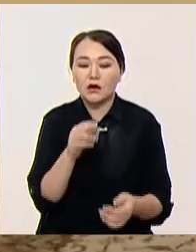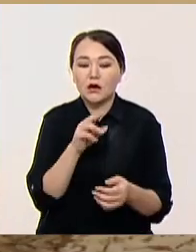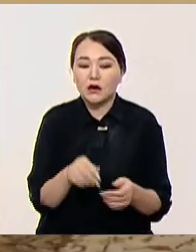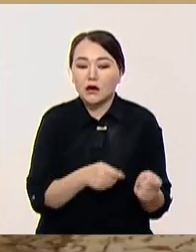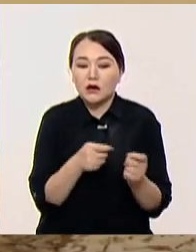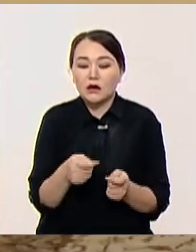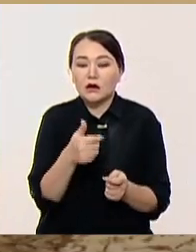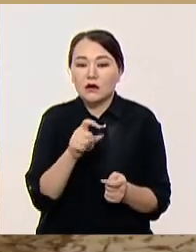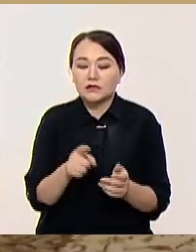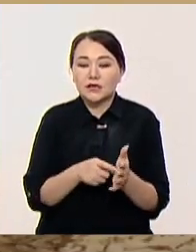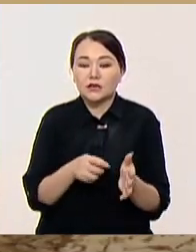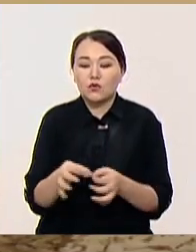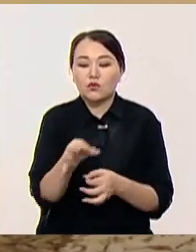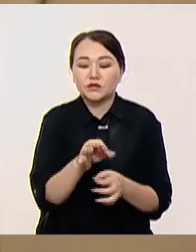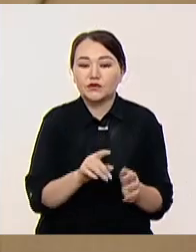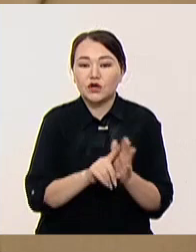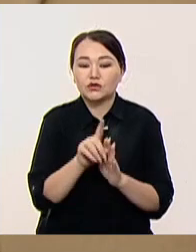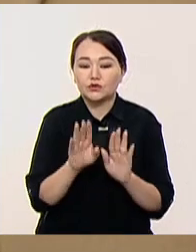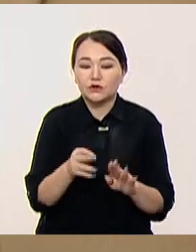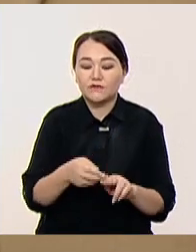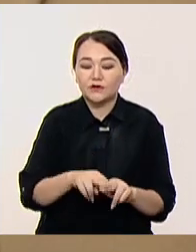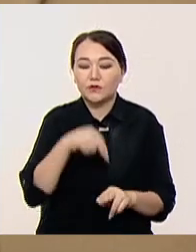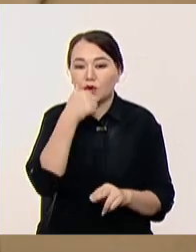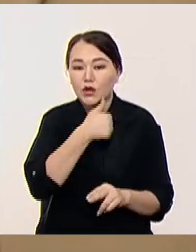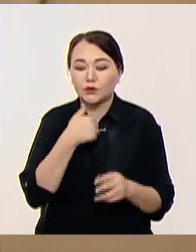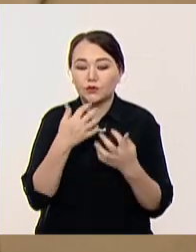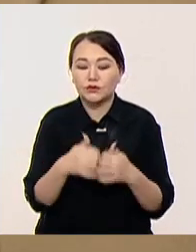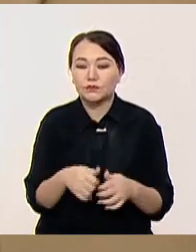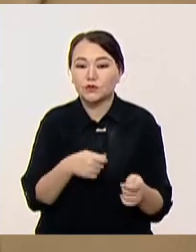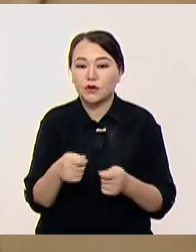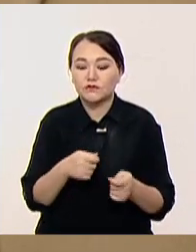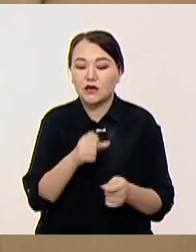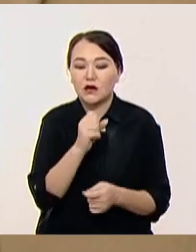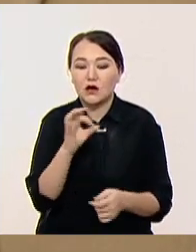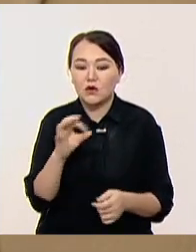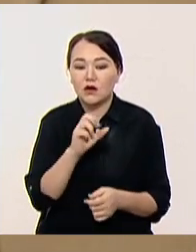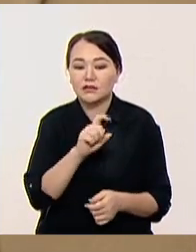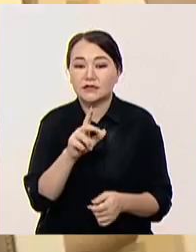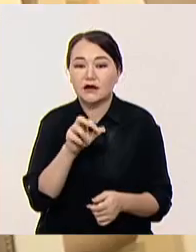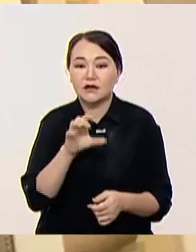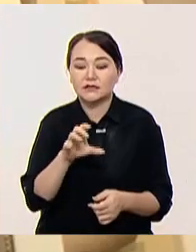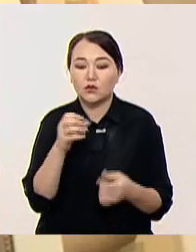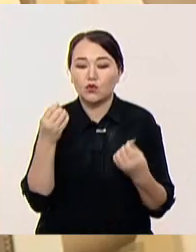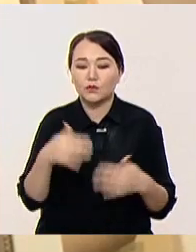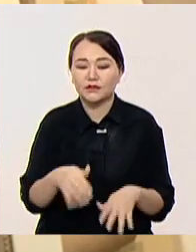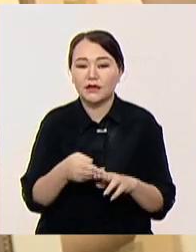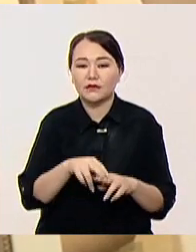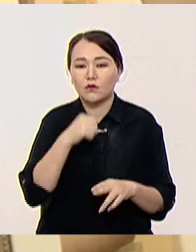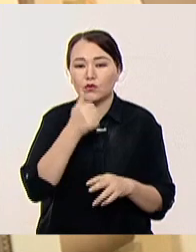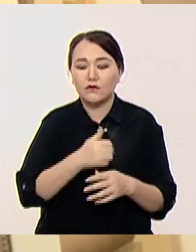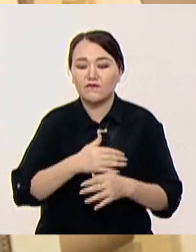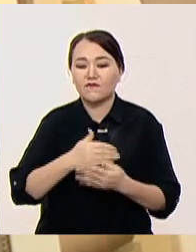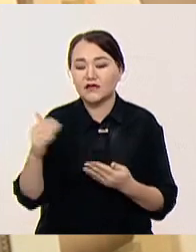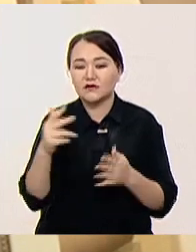Поставлять газ в Карагандинскую область начали только в этом году. И по данным руководства филиала АО «Кастрансгаз Аймак», убытки за этот год